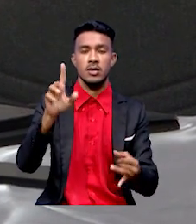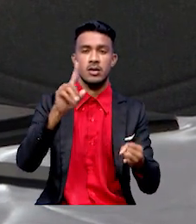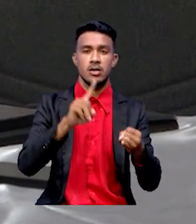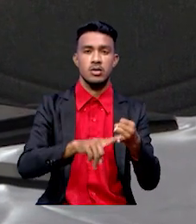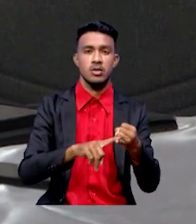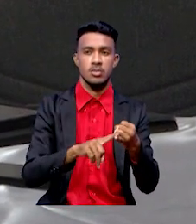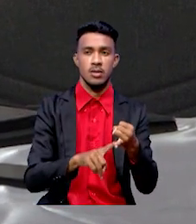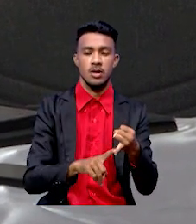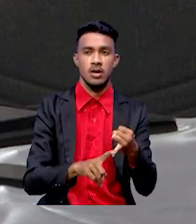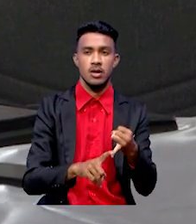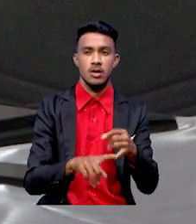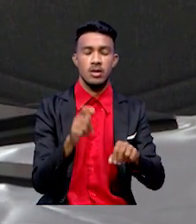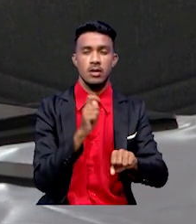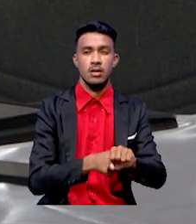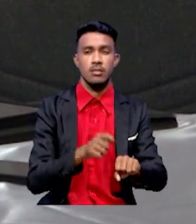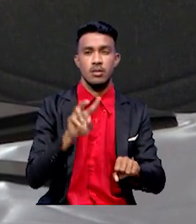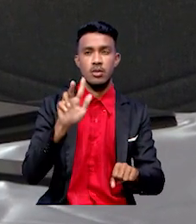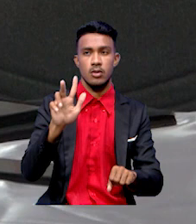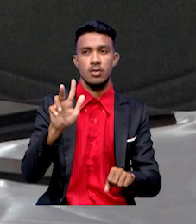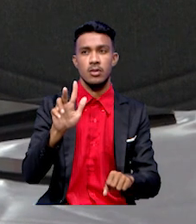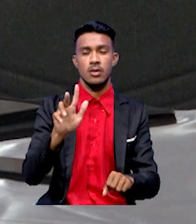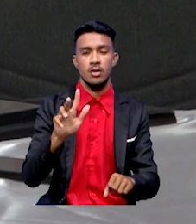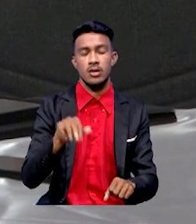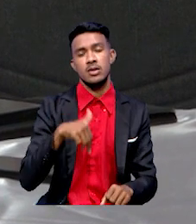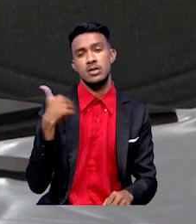ini kita sang ruan kita sang ruan.